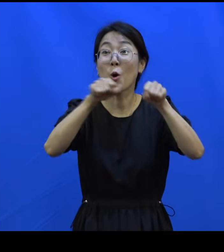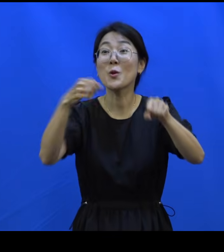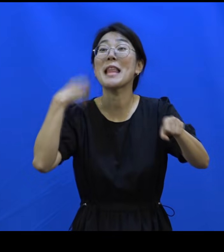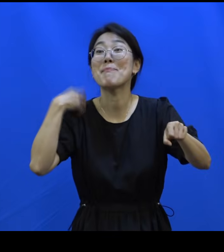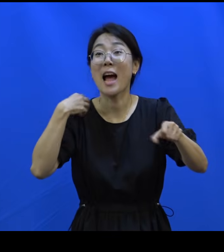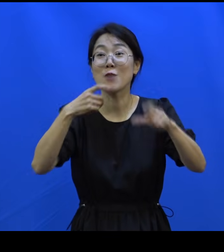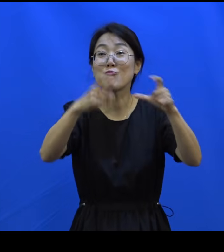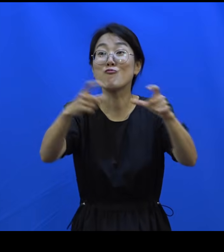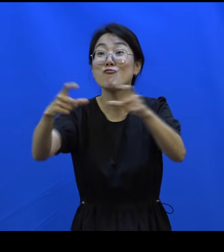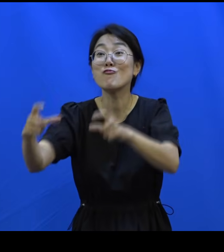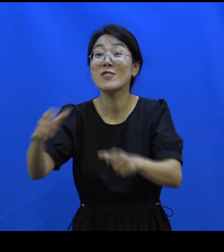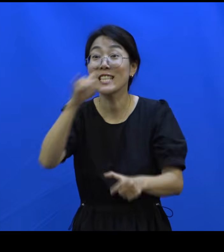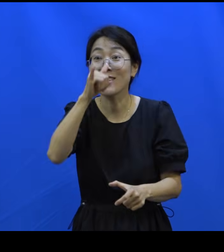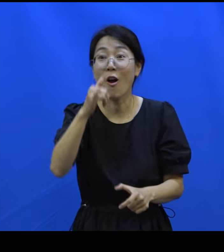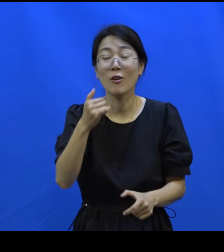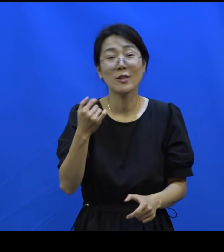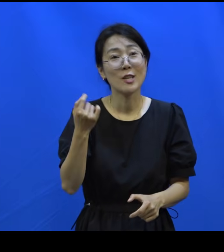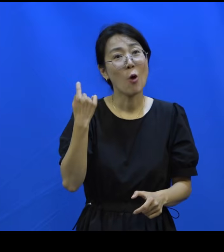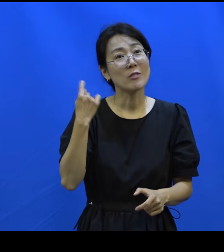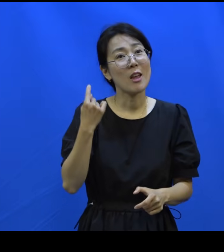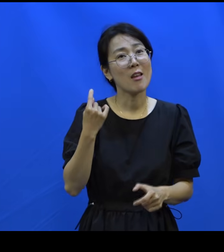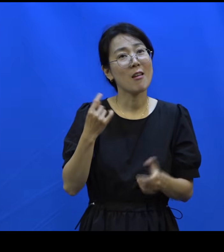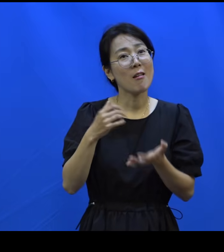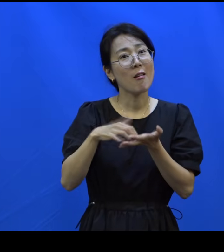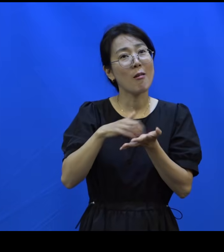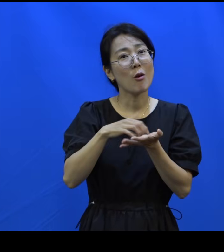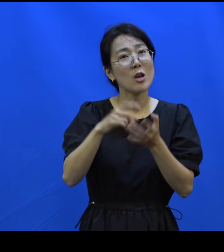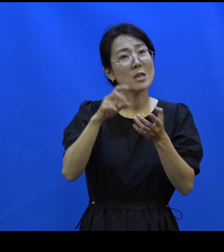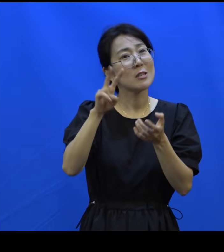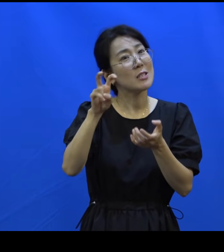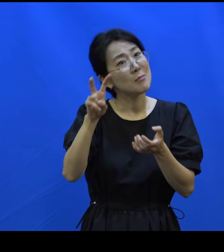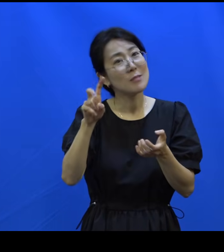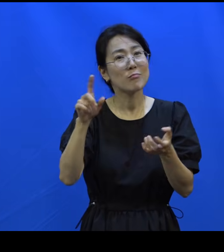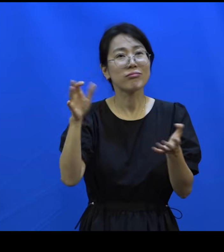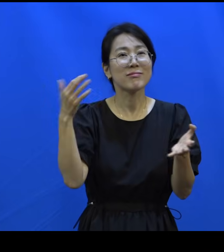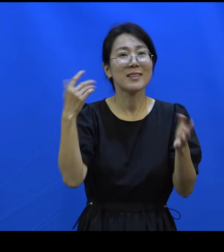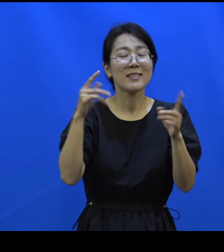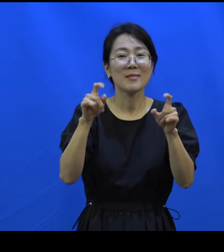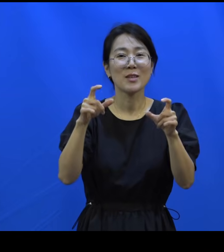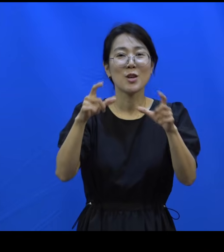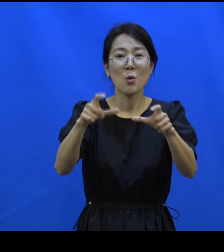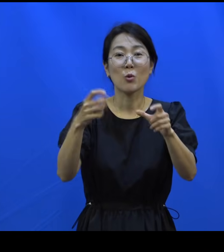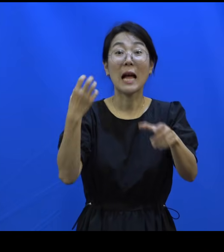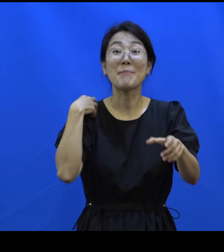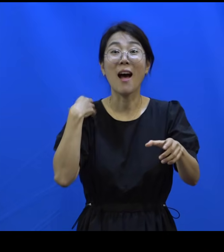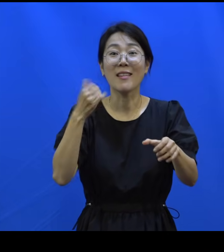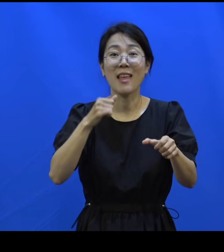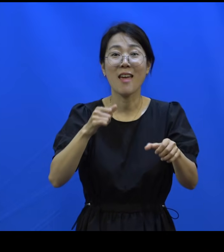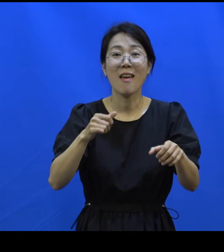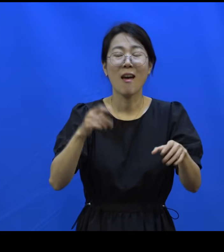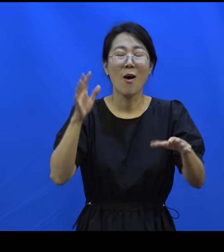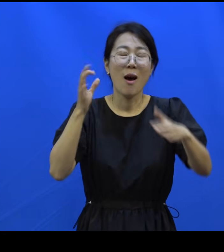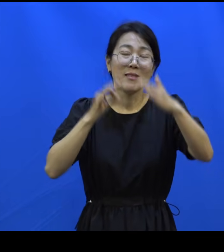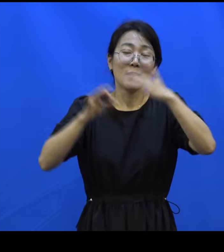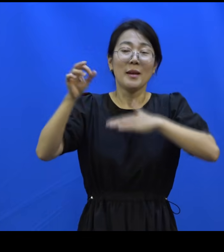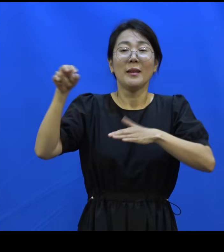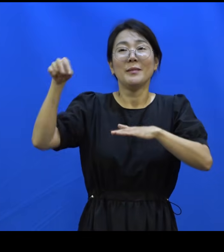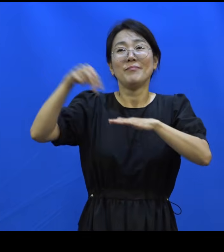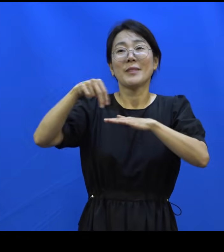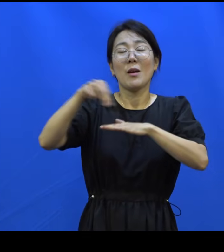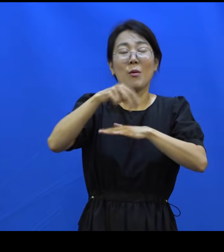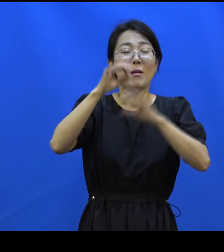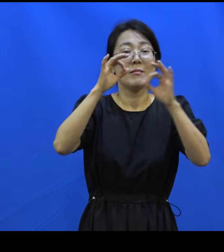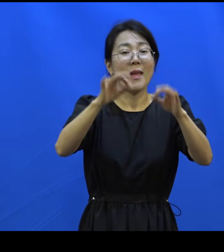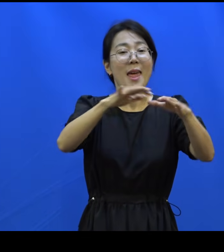하잖아요. 어제도 어느 교구가 했는지 진짜 깨끗하게 했더라고요. 오늘 저는 감탄했어요. 오늘 또 이제 제가 설교를 하니까 눈여겨